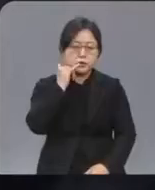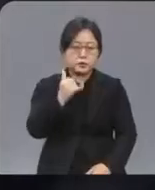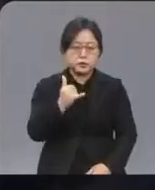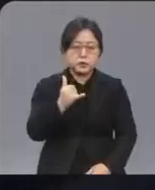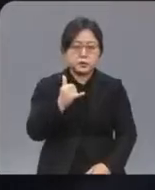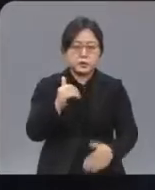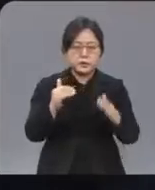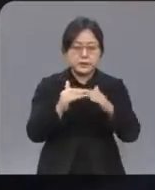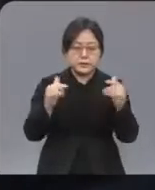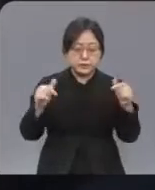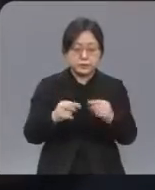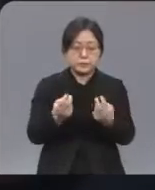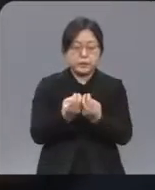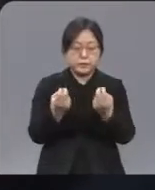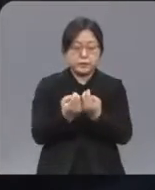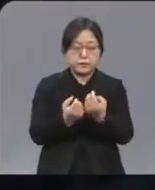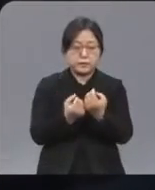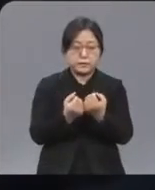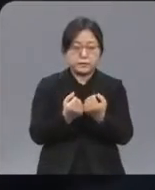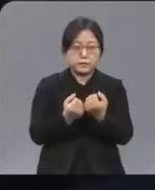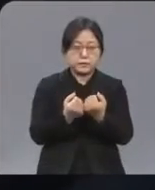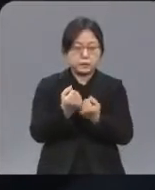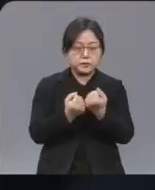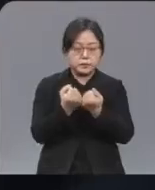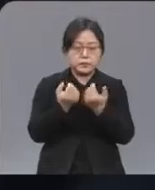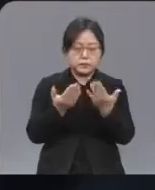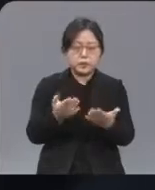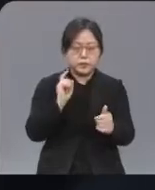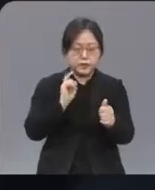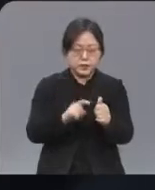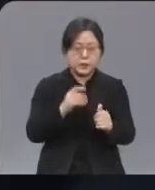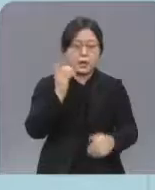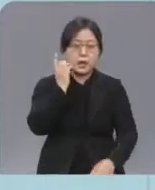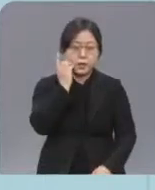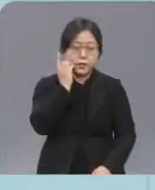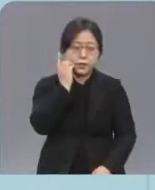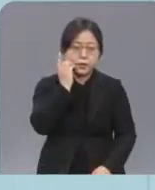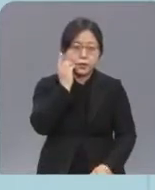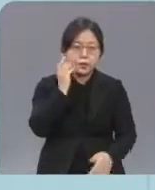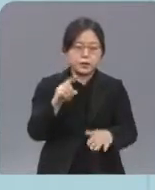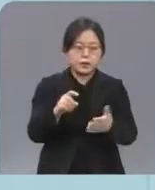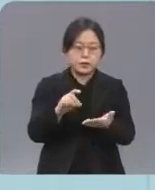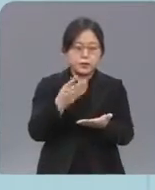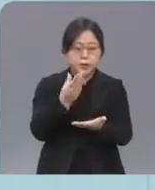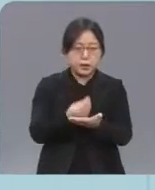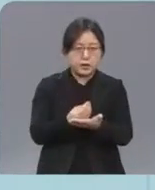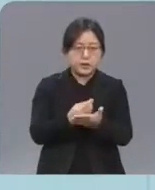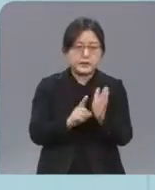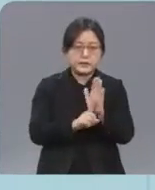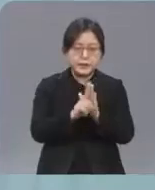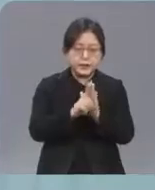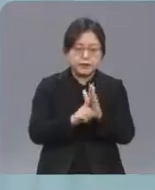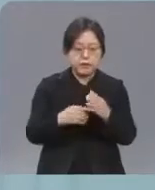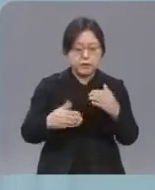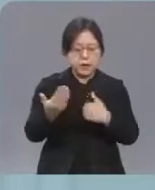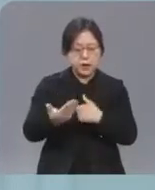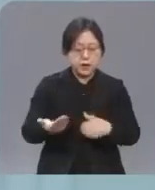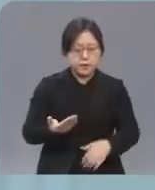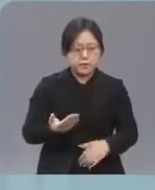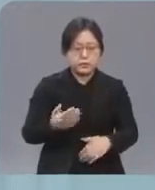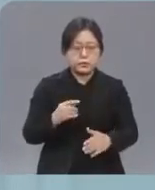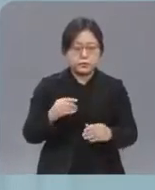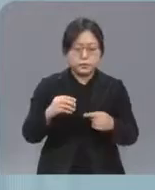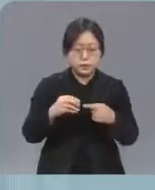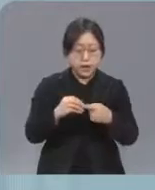걸어 재택치료 방법을 알려줍니다. 확진자가 휴대전화 앱에 직접 입력한 체온과 증상, 산소